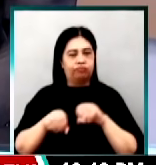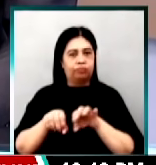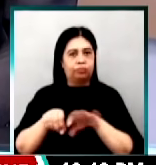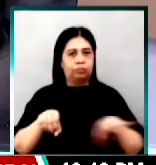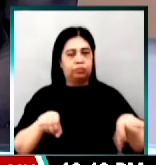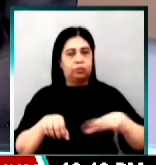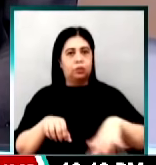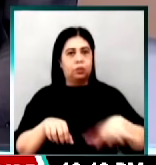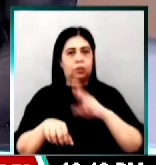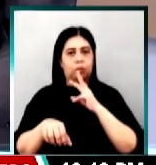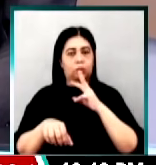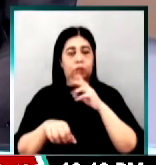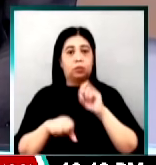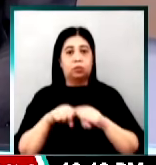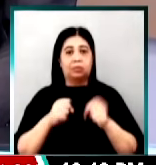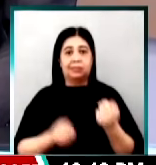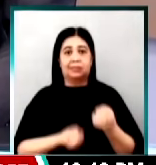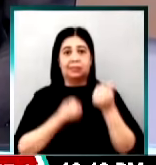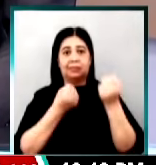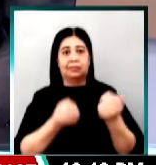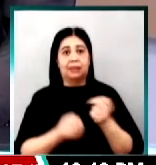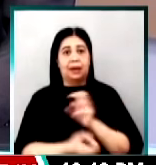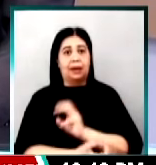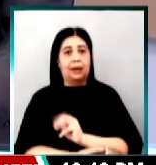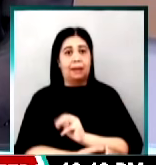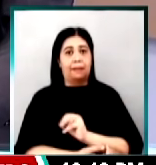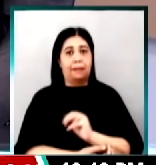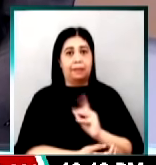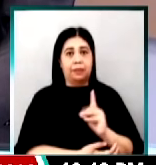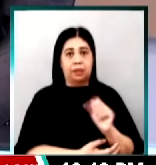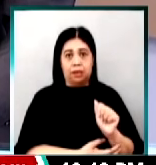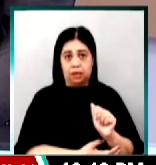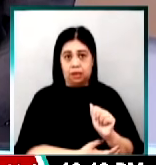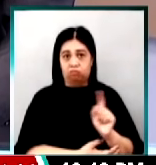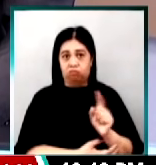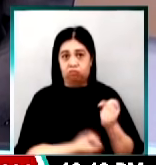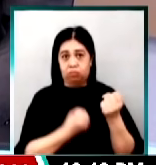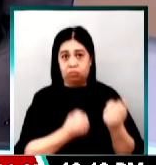ng Metropolitan Manila Development Authority o MMDA